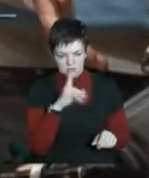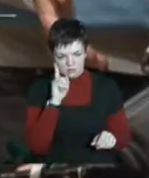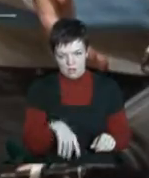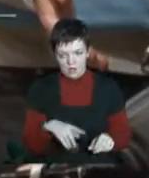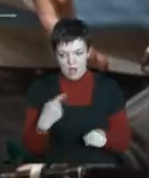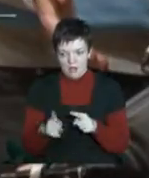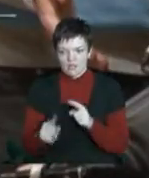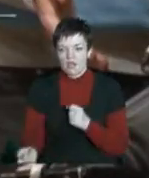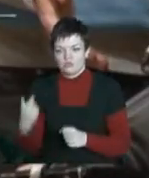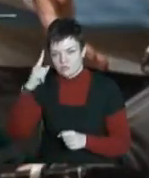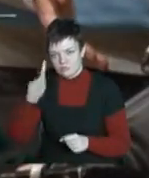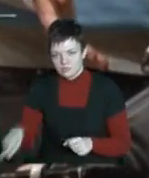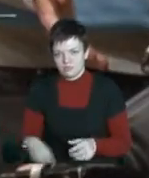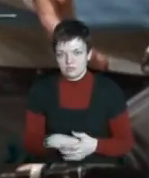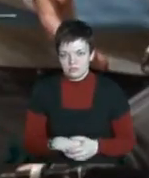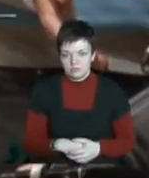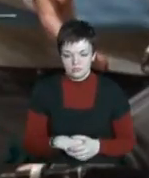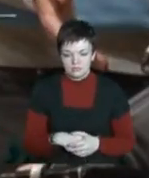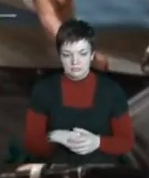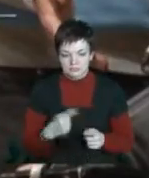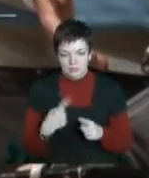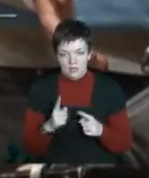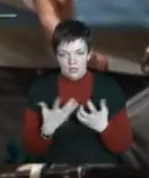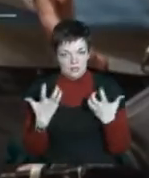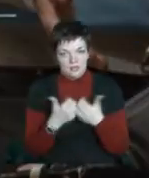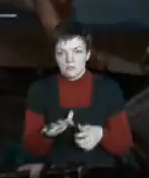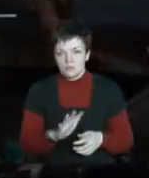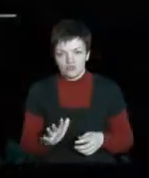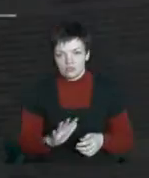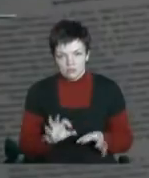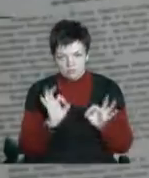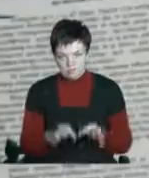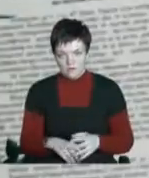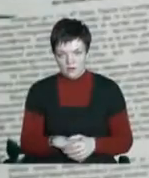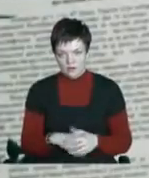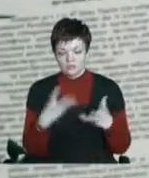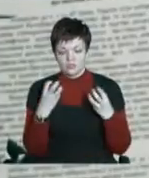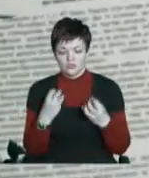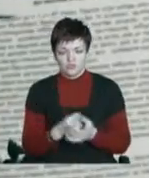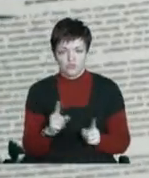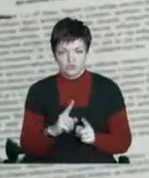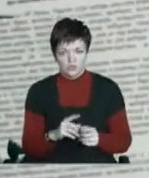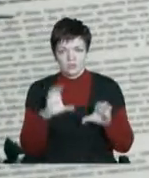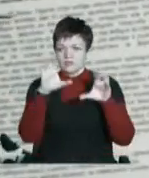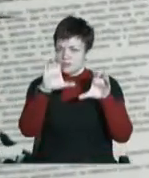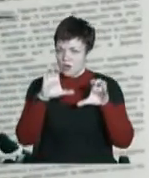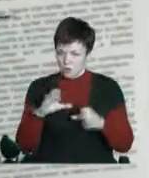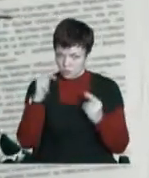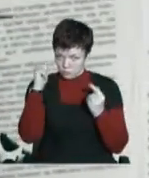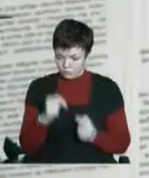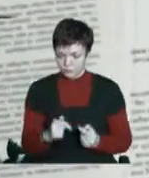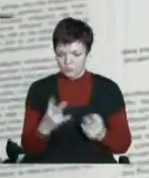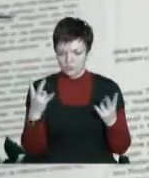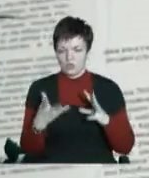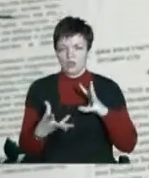протокол накануне не зачитывался членами комиссии вслух, как того требует закон. В-четвертых, в соответствии с законом,